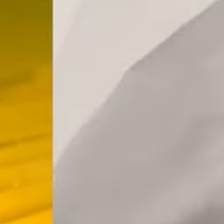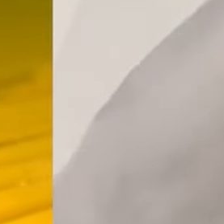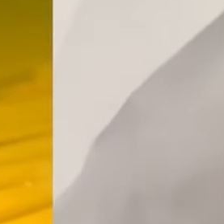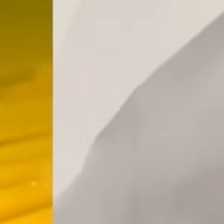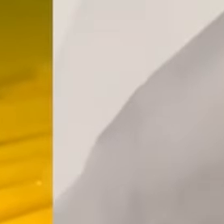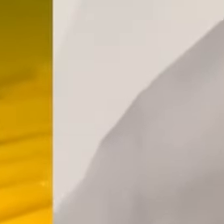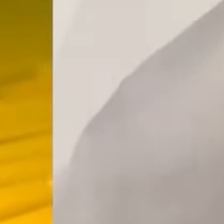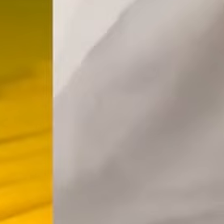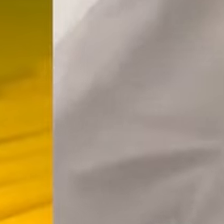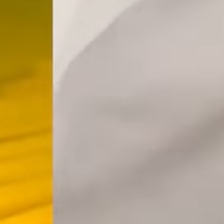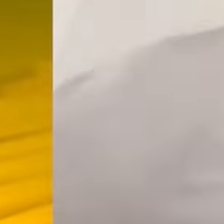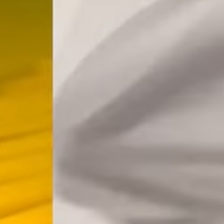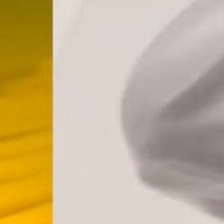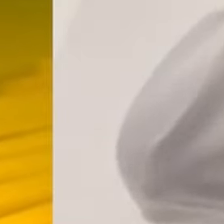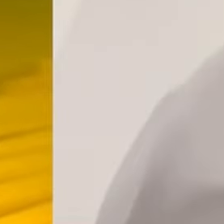مدة